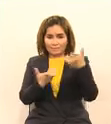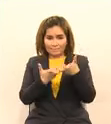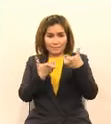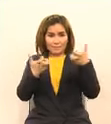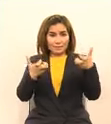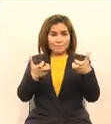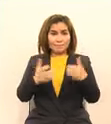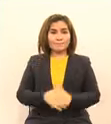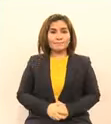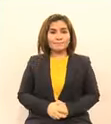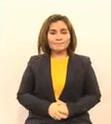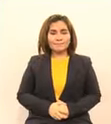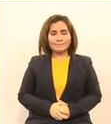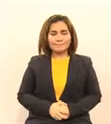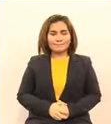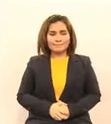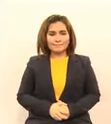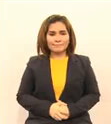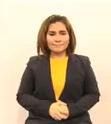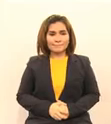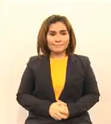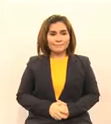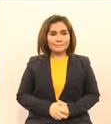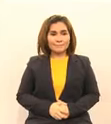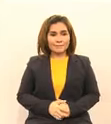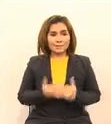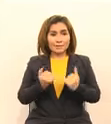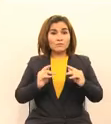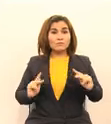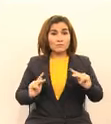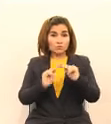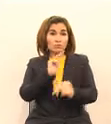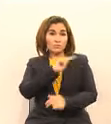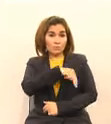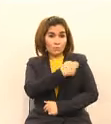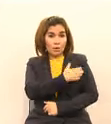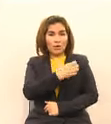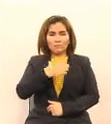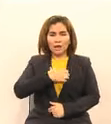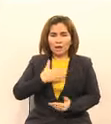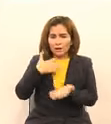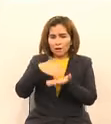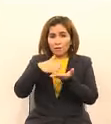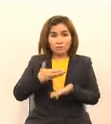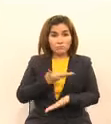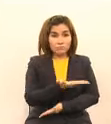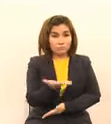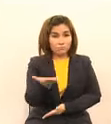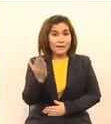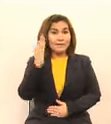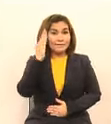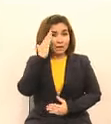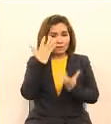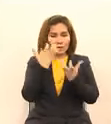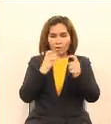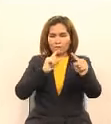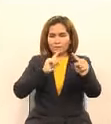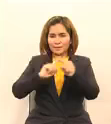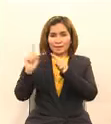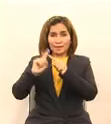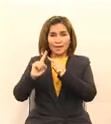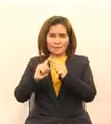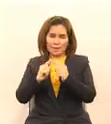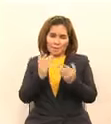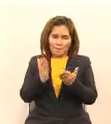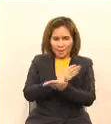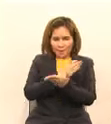ครับซึ่งตรงนี้เองนะครับก็กระทรวงสาธารณสุขอยากให้ทุกคนรับทราบนะครับว่าอุปกรณ์ทุกอย่างที่เรามีเราพยายามจ